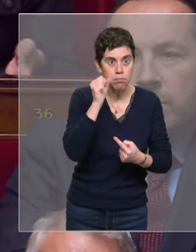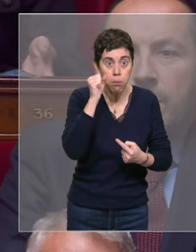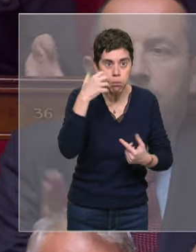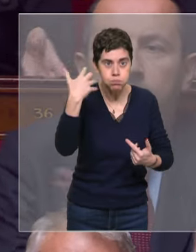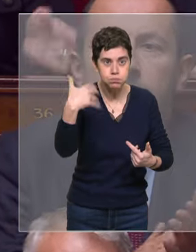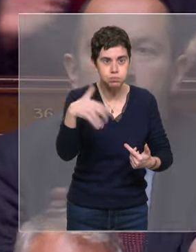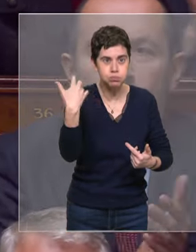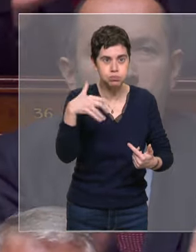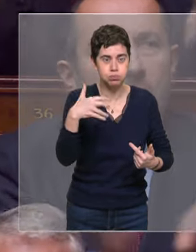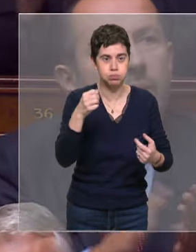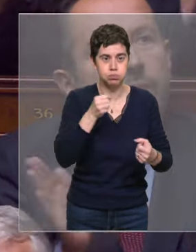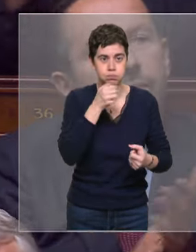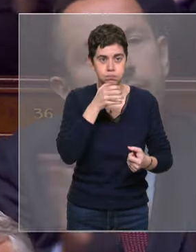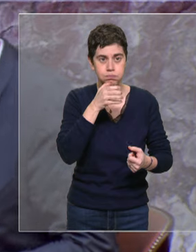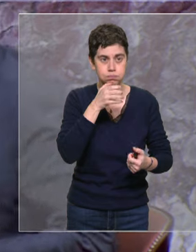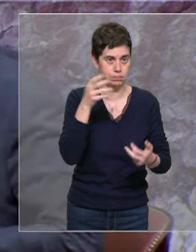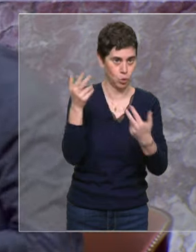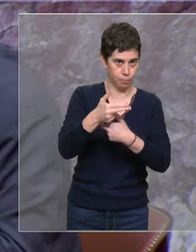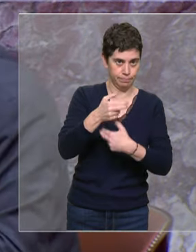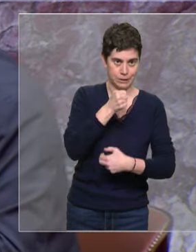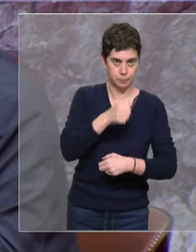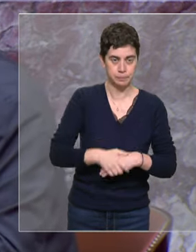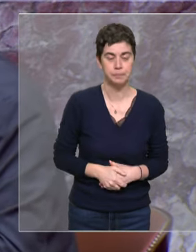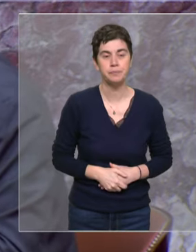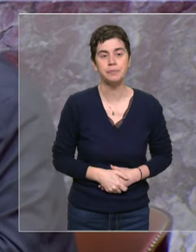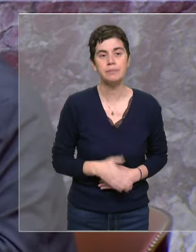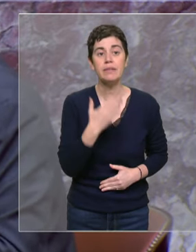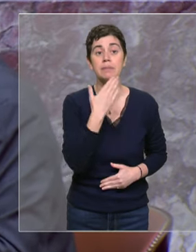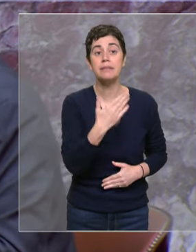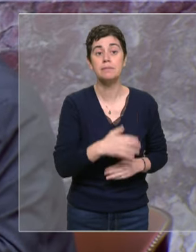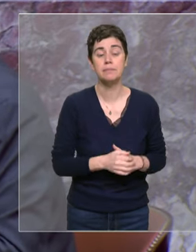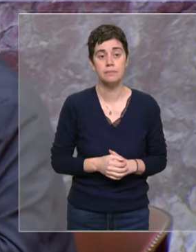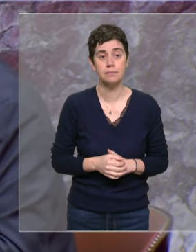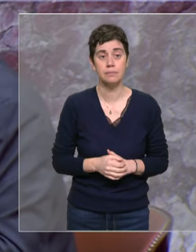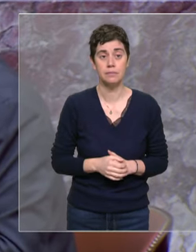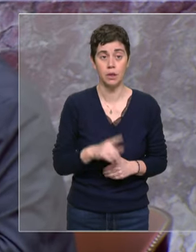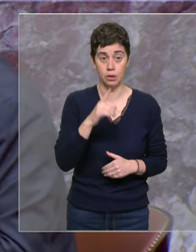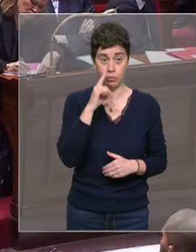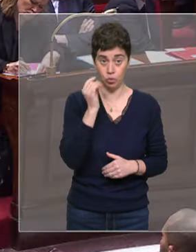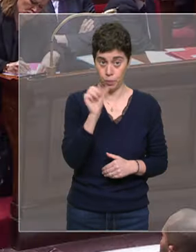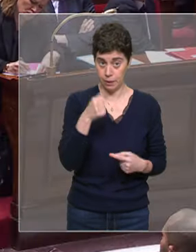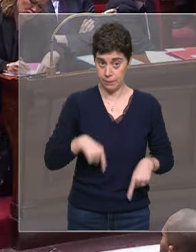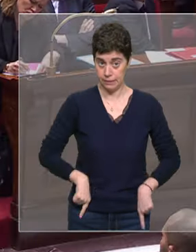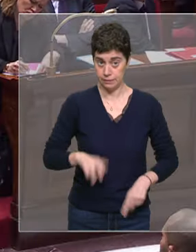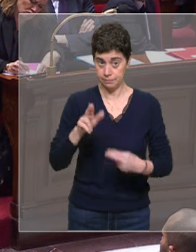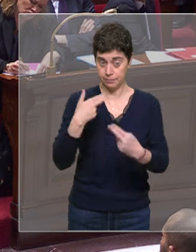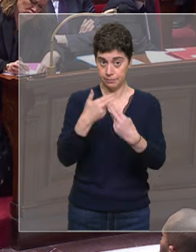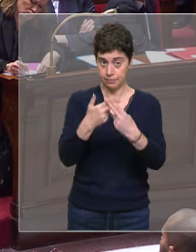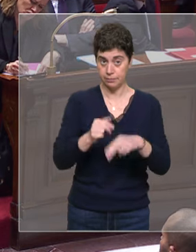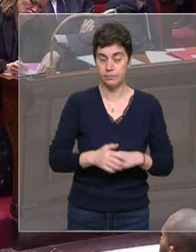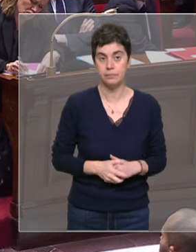beaucoup. Merci. La parole est à monsieur le Premier ministre.